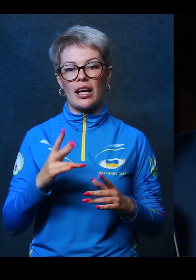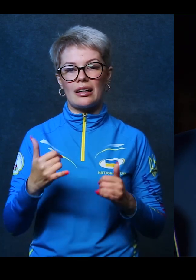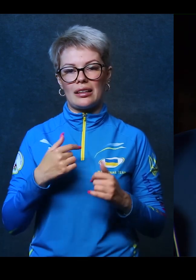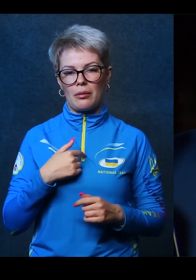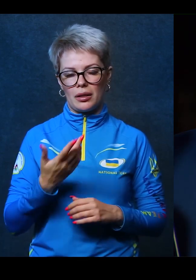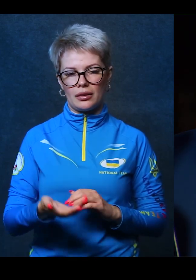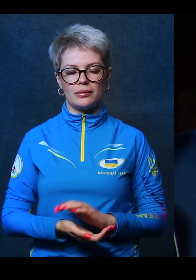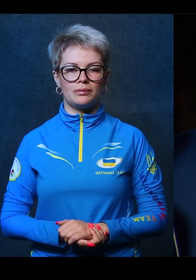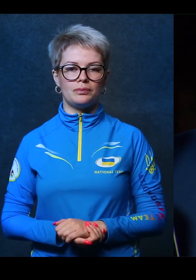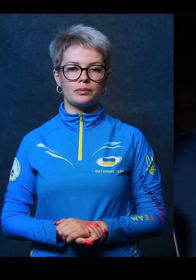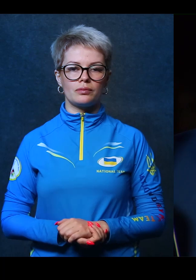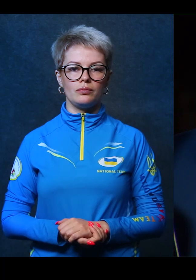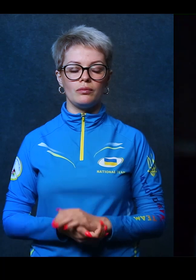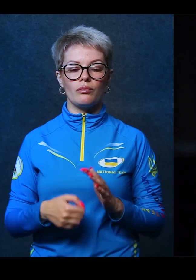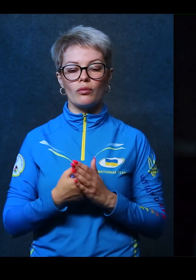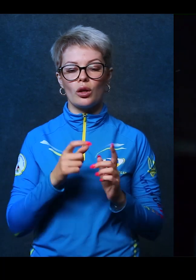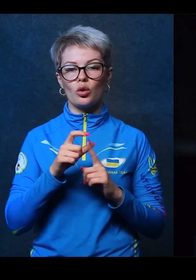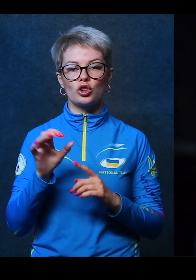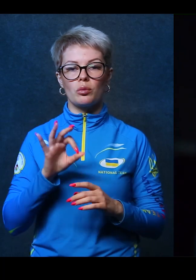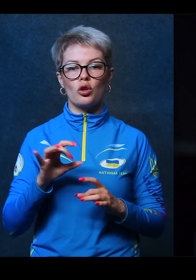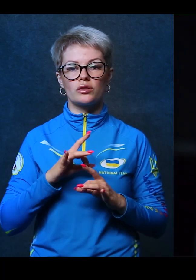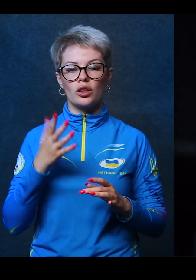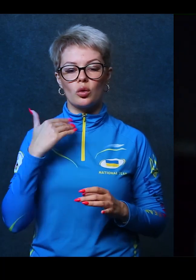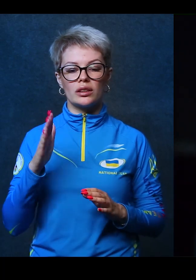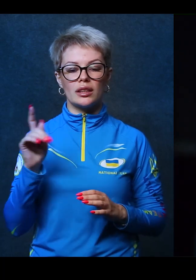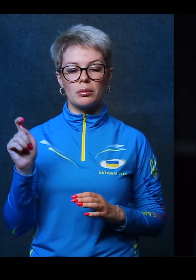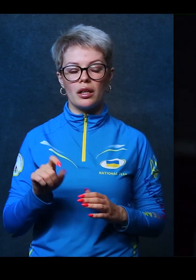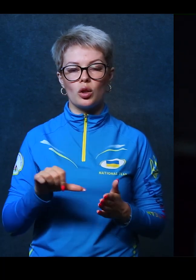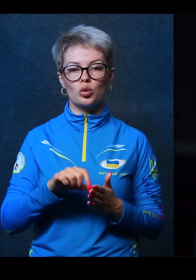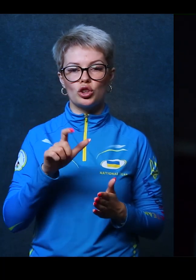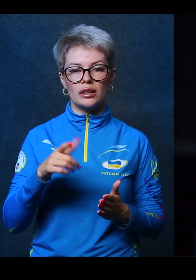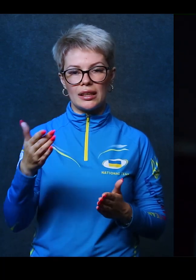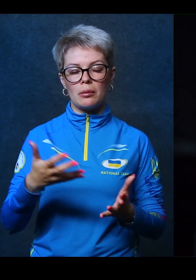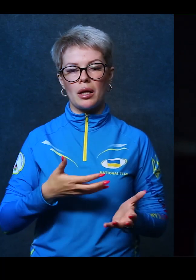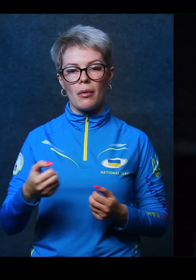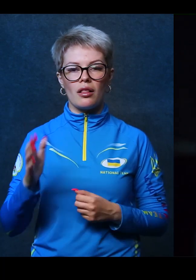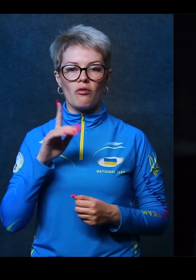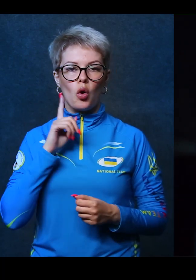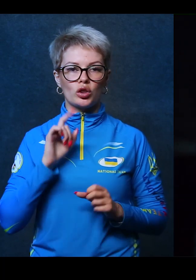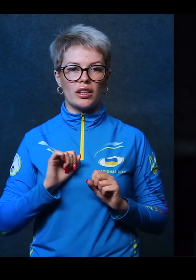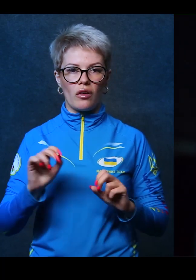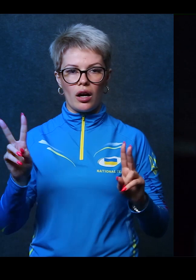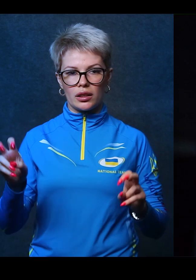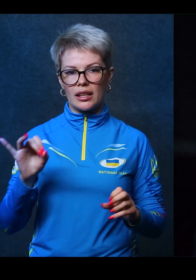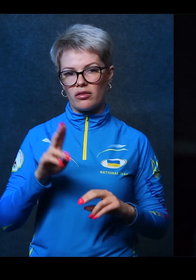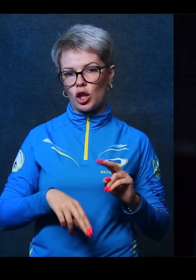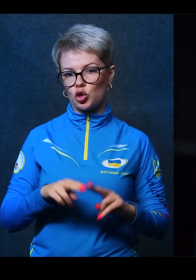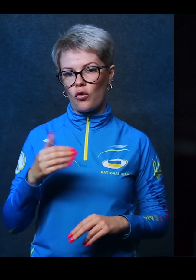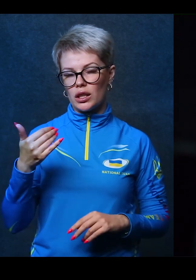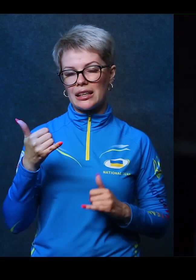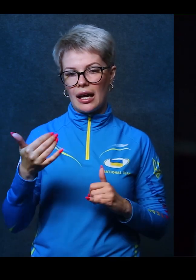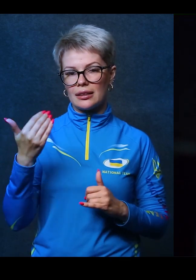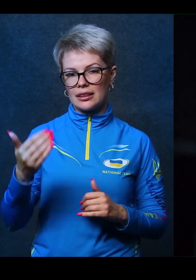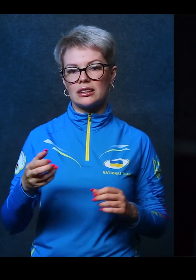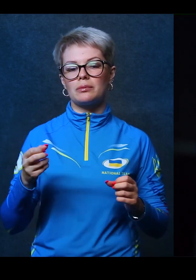мене. До речі, про свято. Коли тільки приїхали учасники, їх приймали в Молодій гвардії і влаштовували для